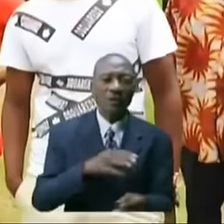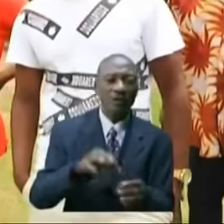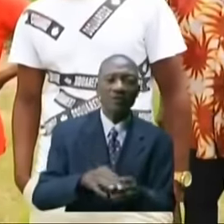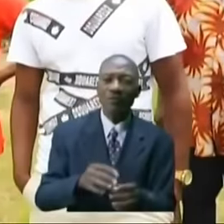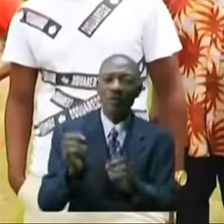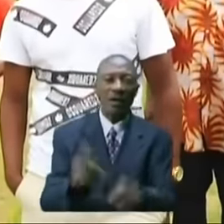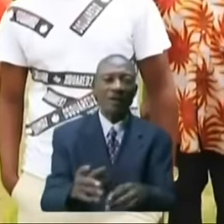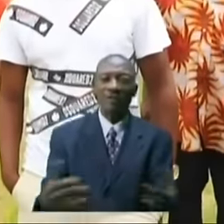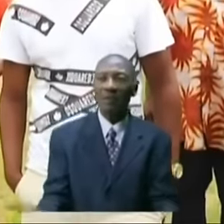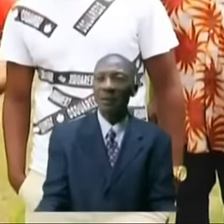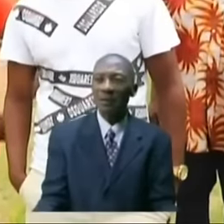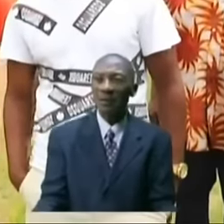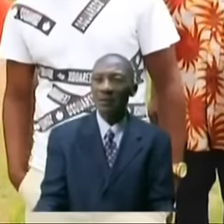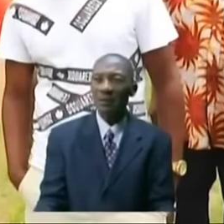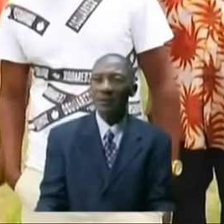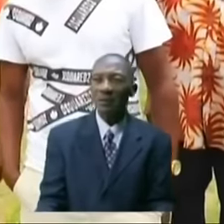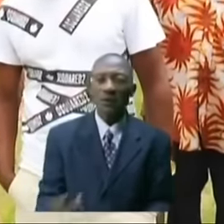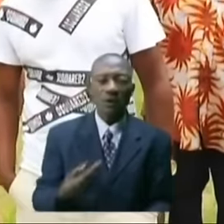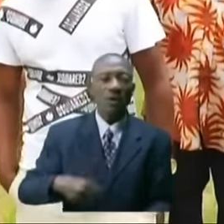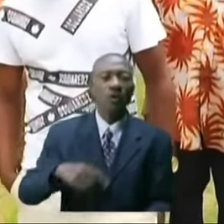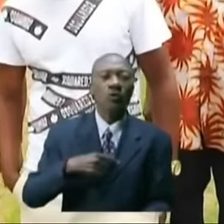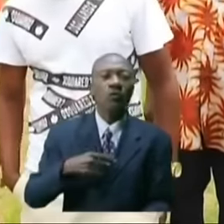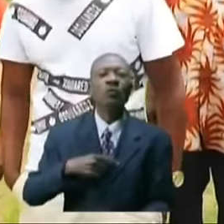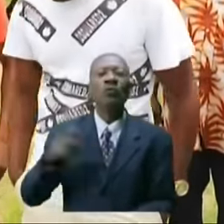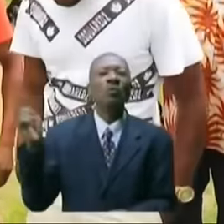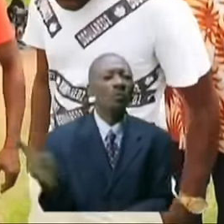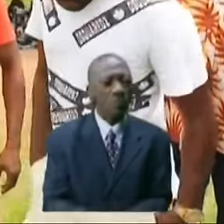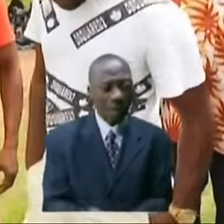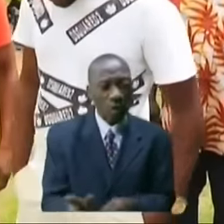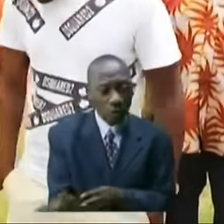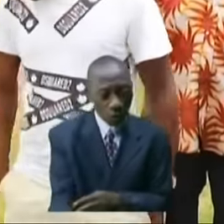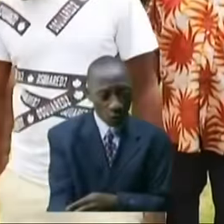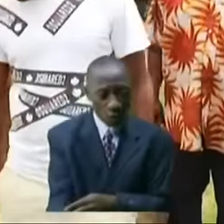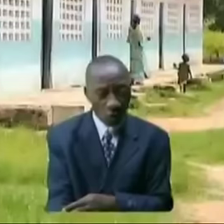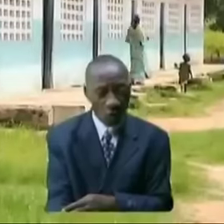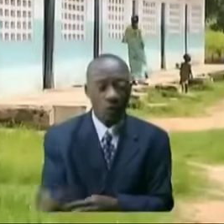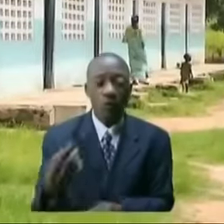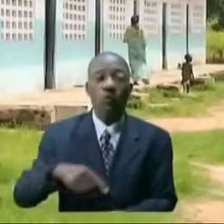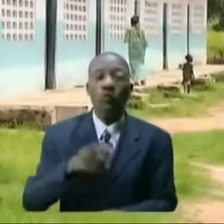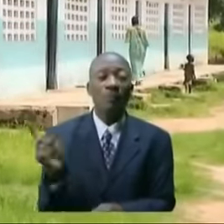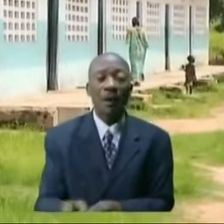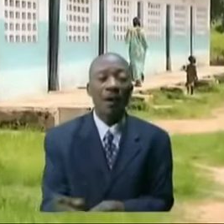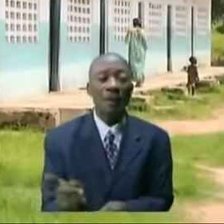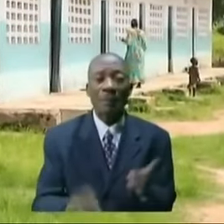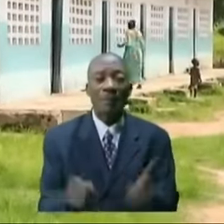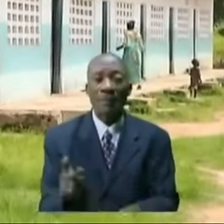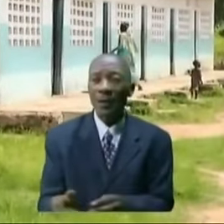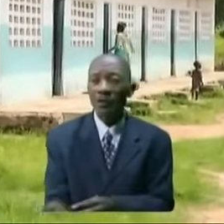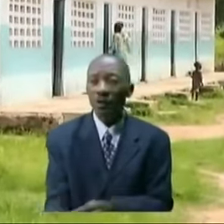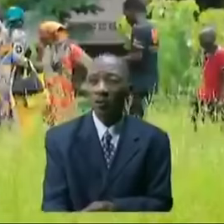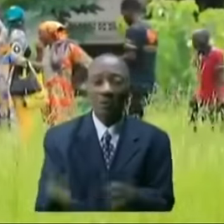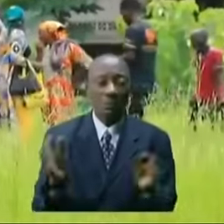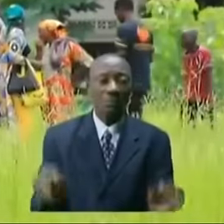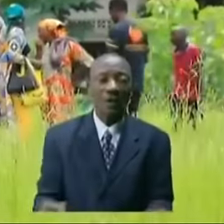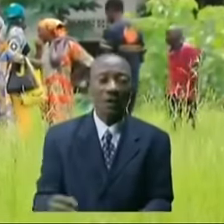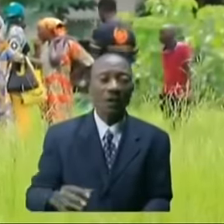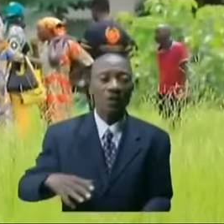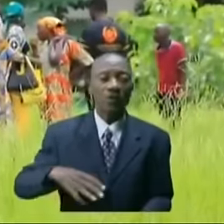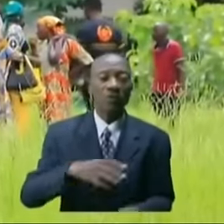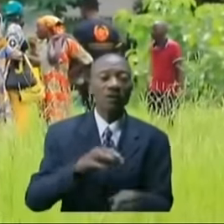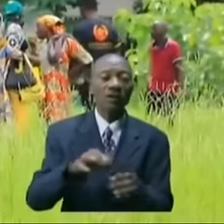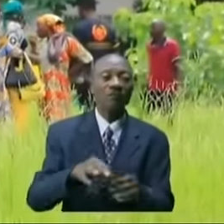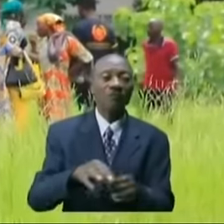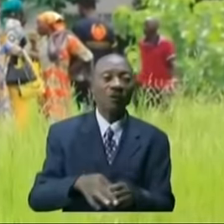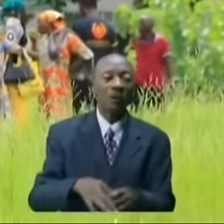nous sommes ici. S'ils vont arriver à une heure, nous serons toujours ici pour savoir pourquoi. Déterminés à élire leur propre candidat